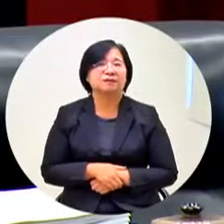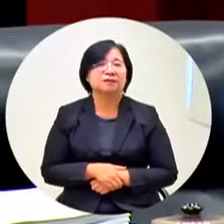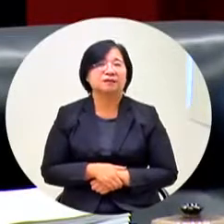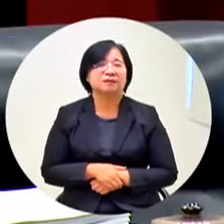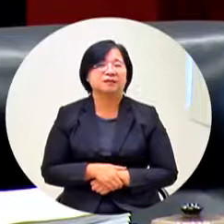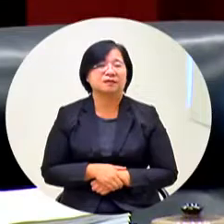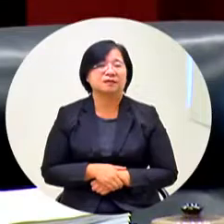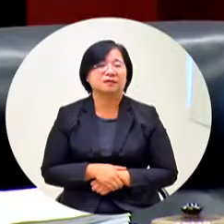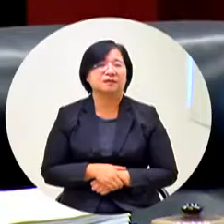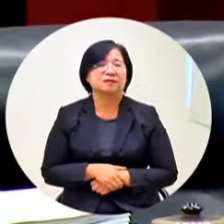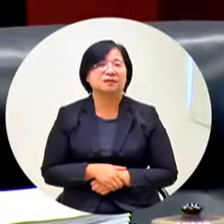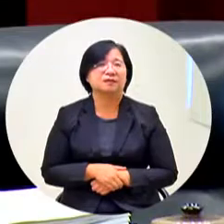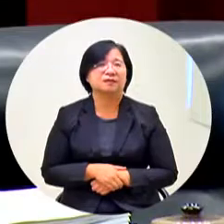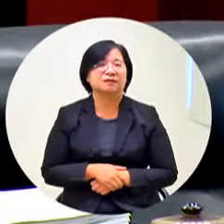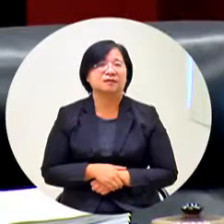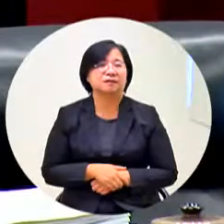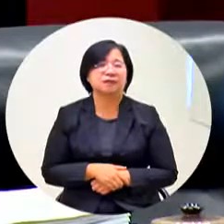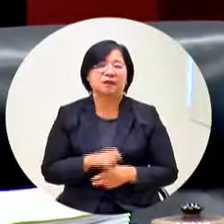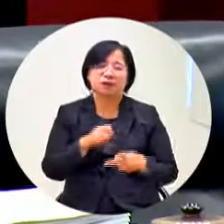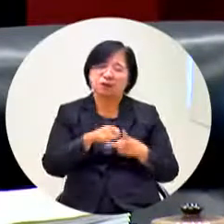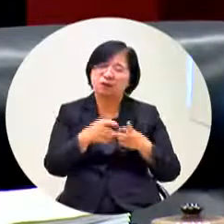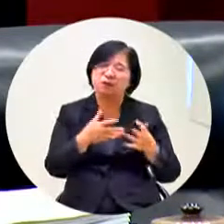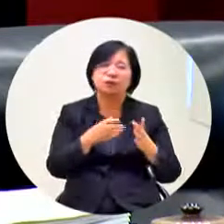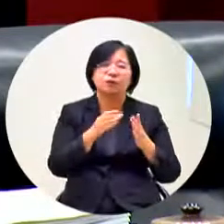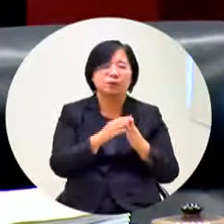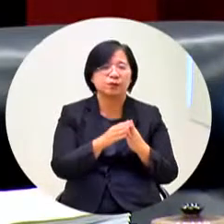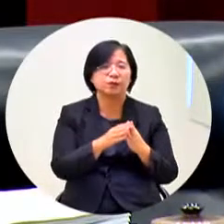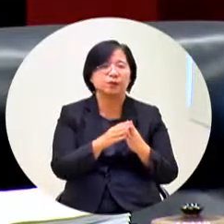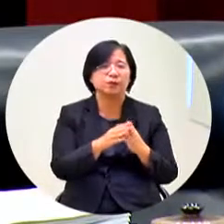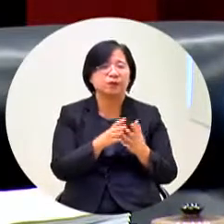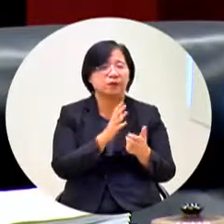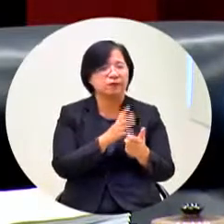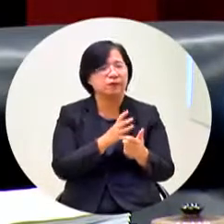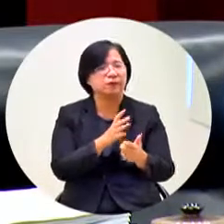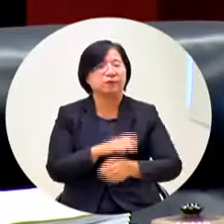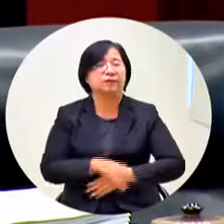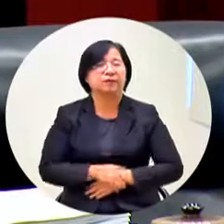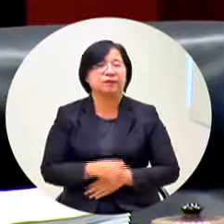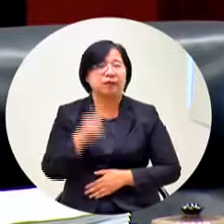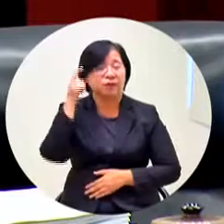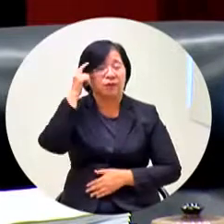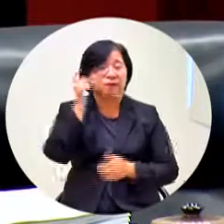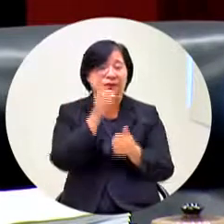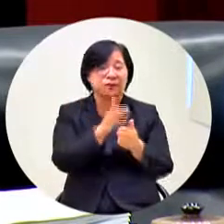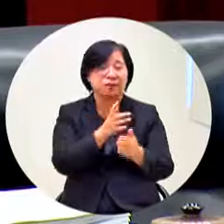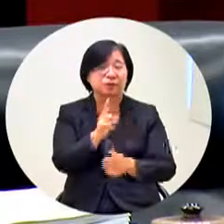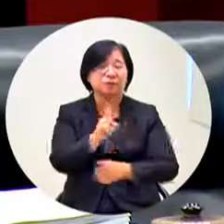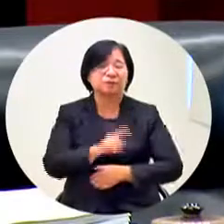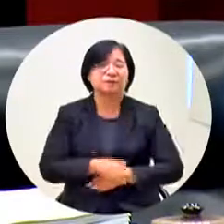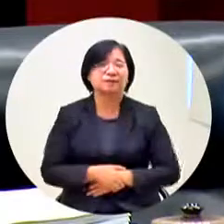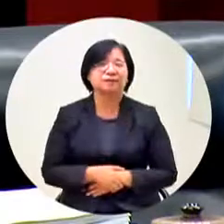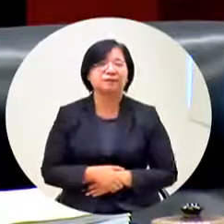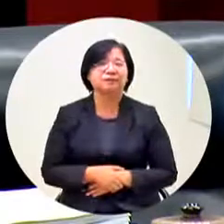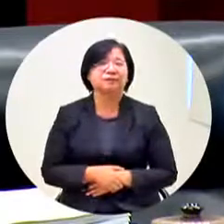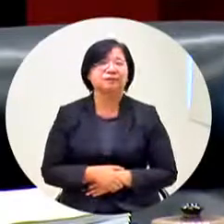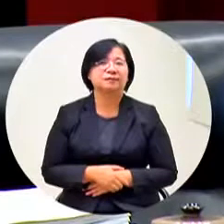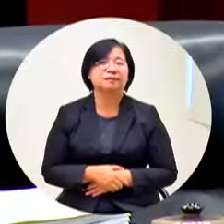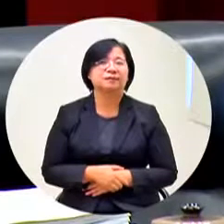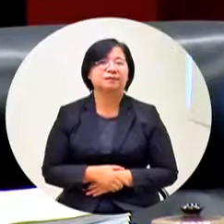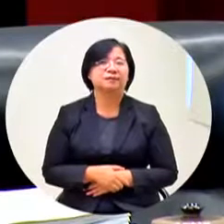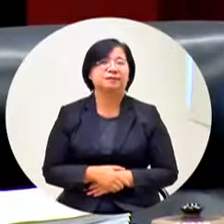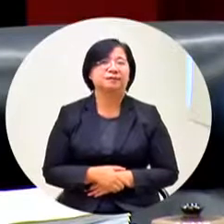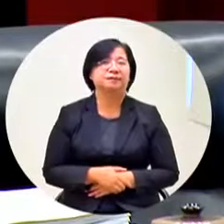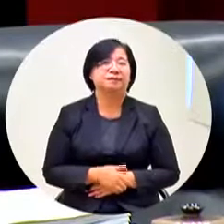应该是公务局吧，公务局，我想要请问一个问题哦，这种施